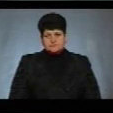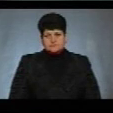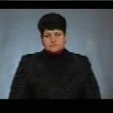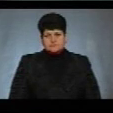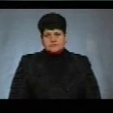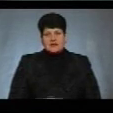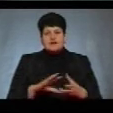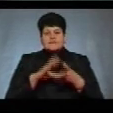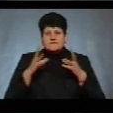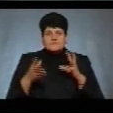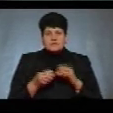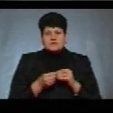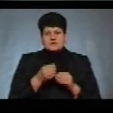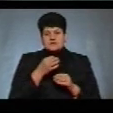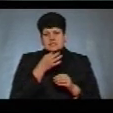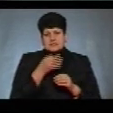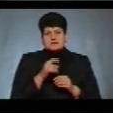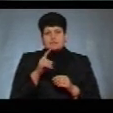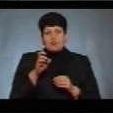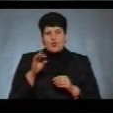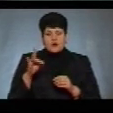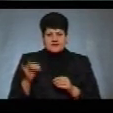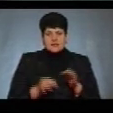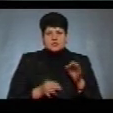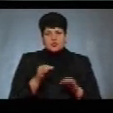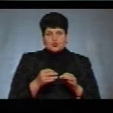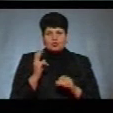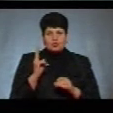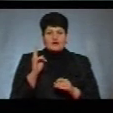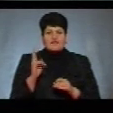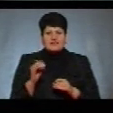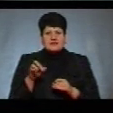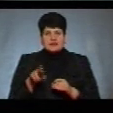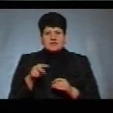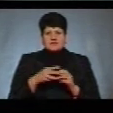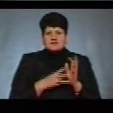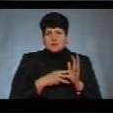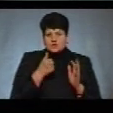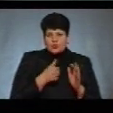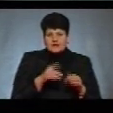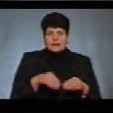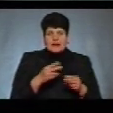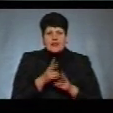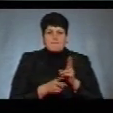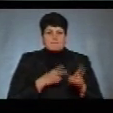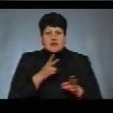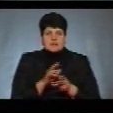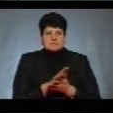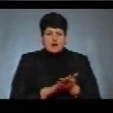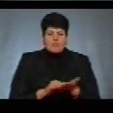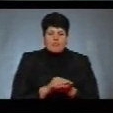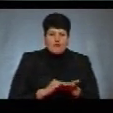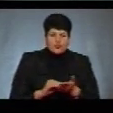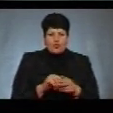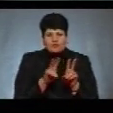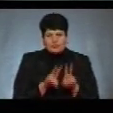Вирок обвинуваченим оголосив Зборівський райсуд 2 квітня 2018 року. Вони подали апеляцію. Справу направили на повторний